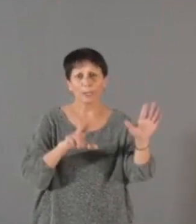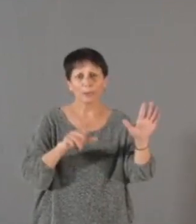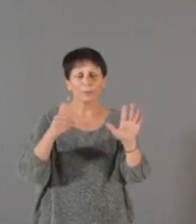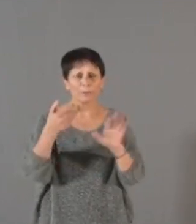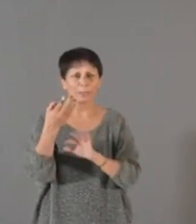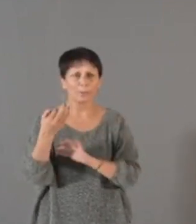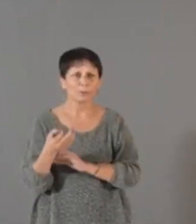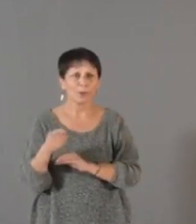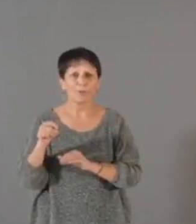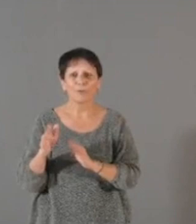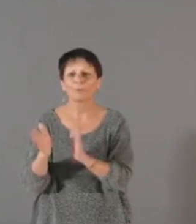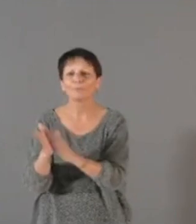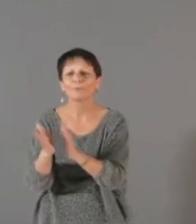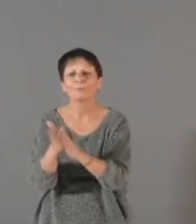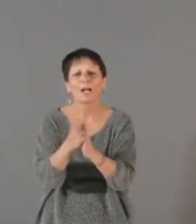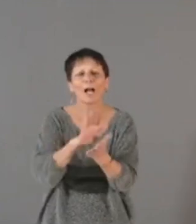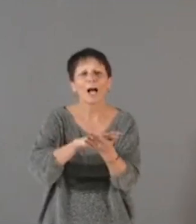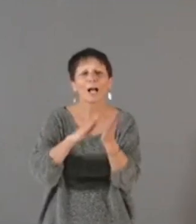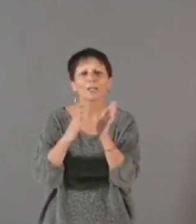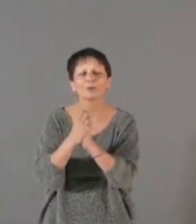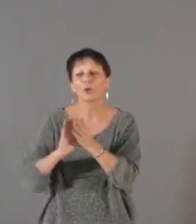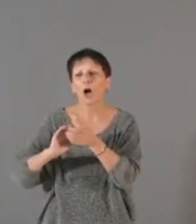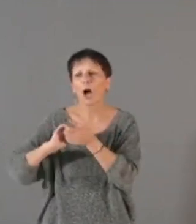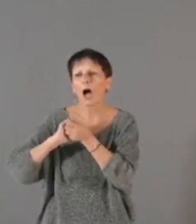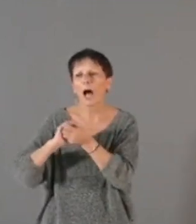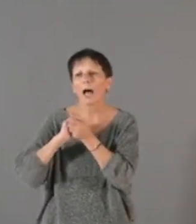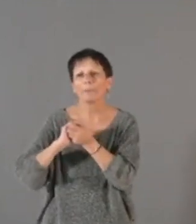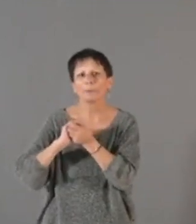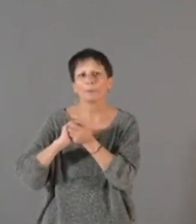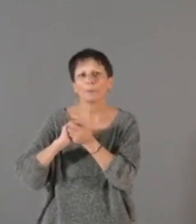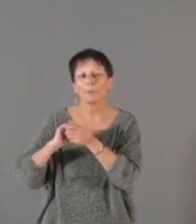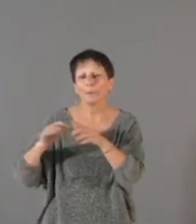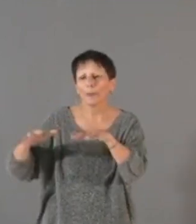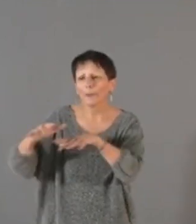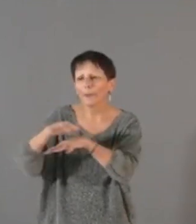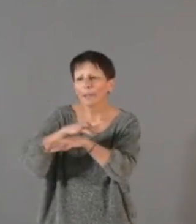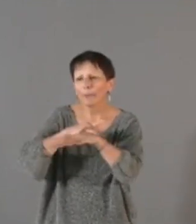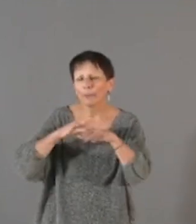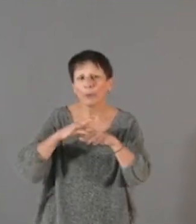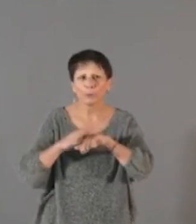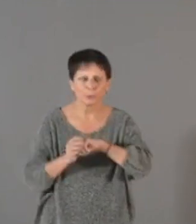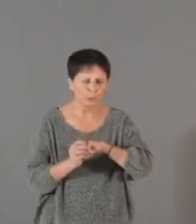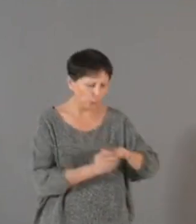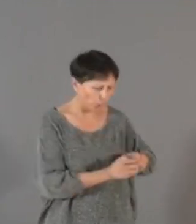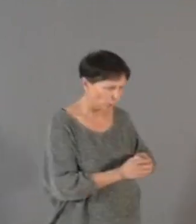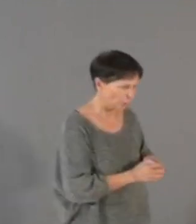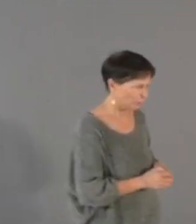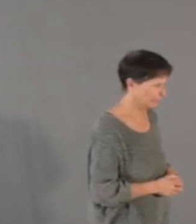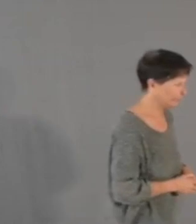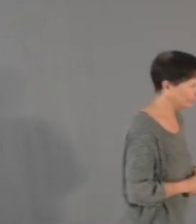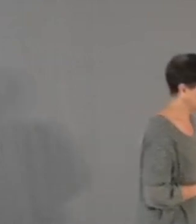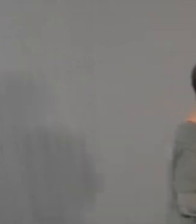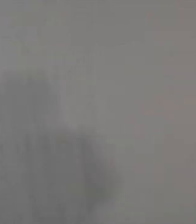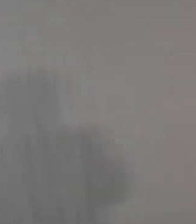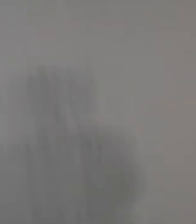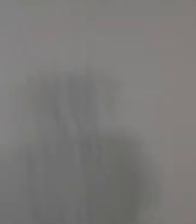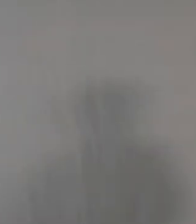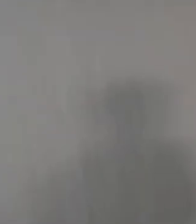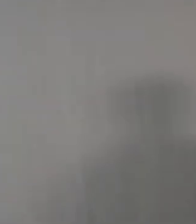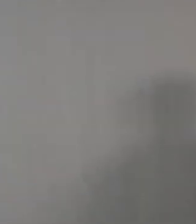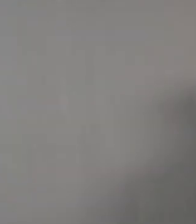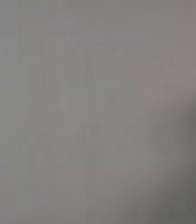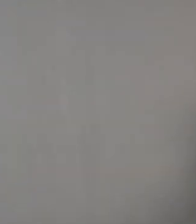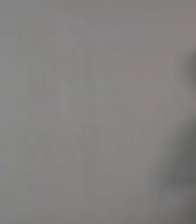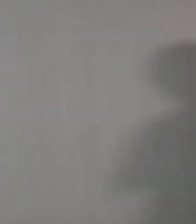bien récompenser les associations amies de la nébuleuse de gauche. En action économique,